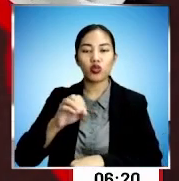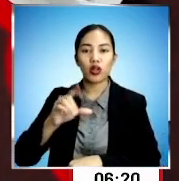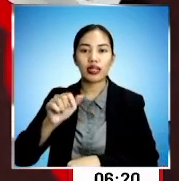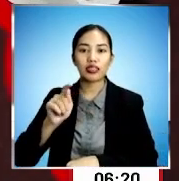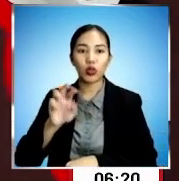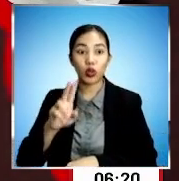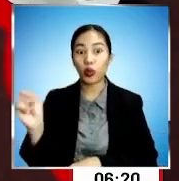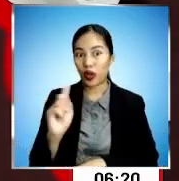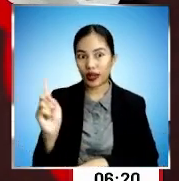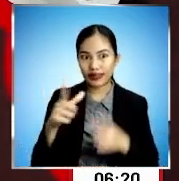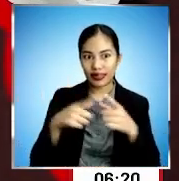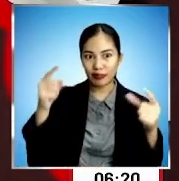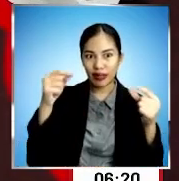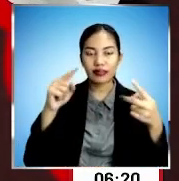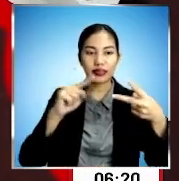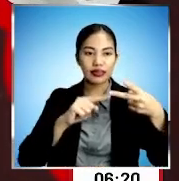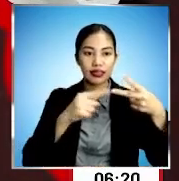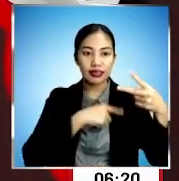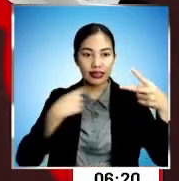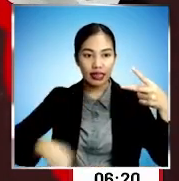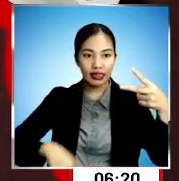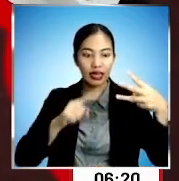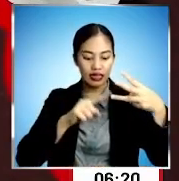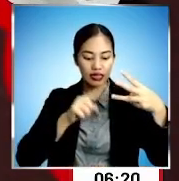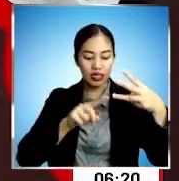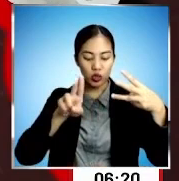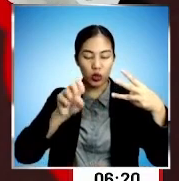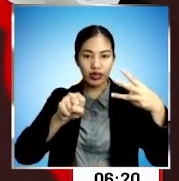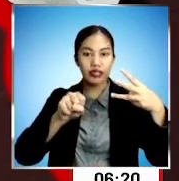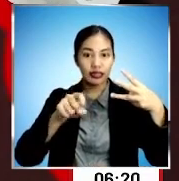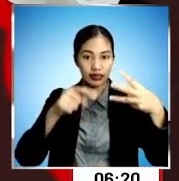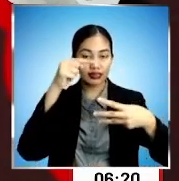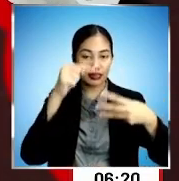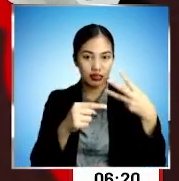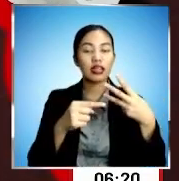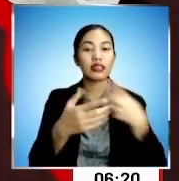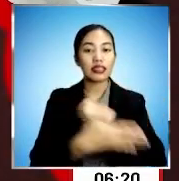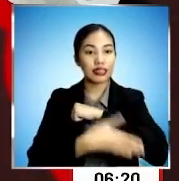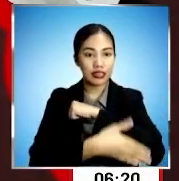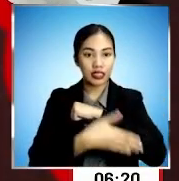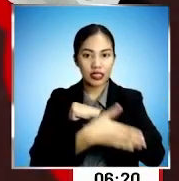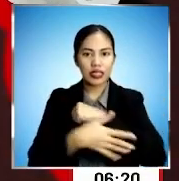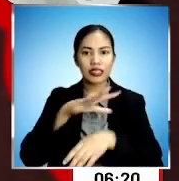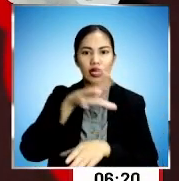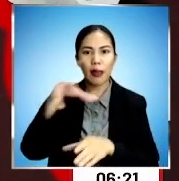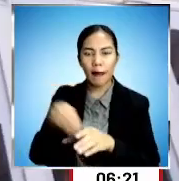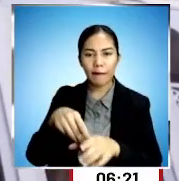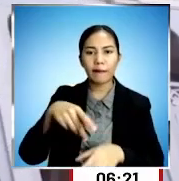ang China at pangatlo naman ang US. Ito rin ang mga bansa na nasa Pacific Ring of Fire kung saan kabilang din ang